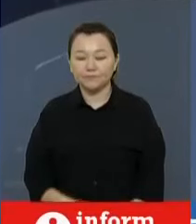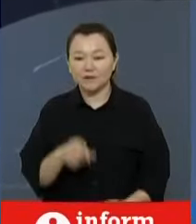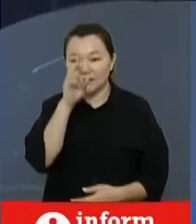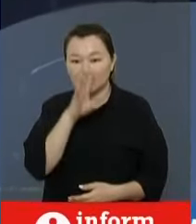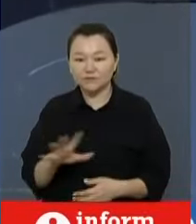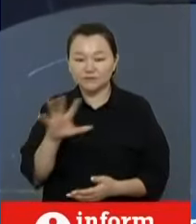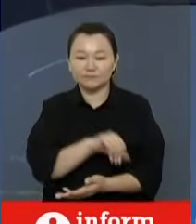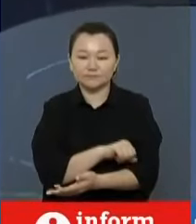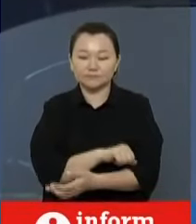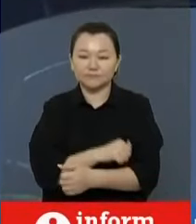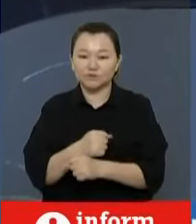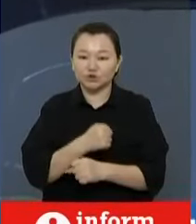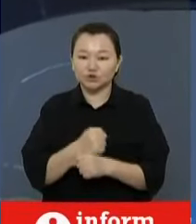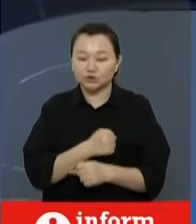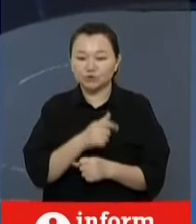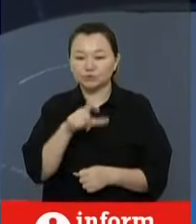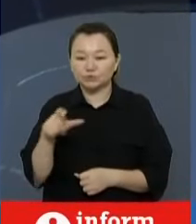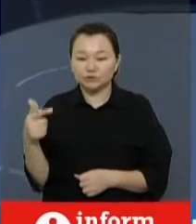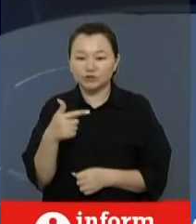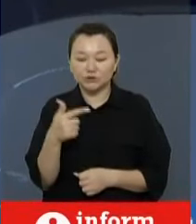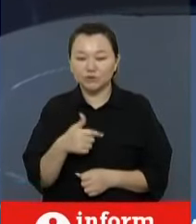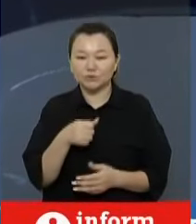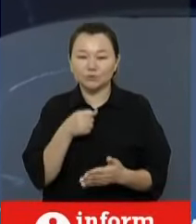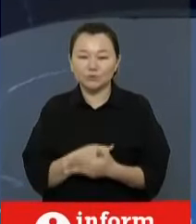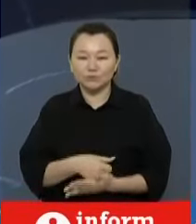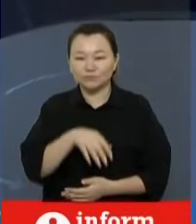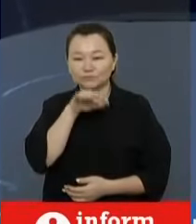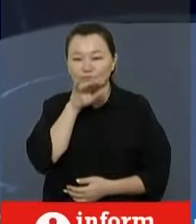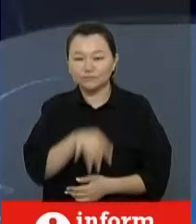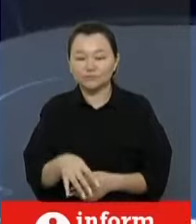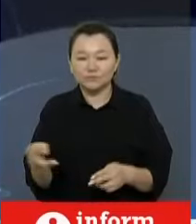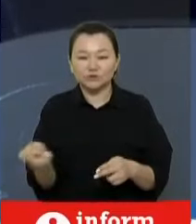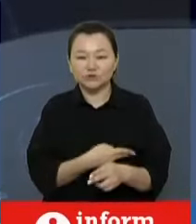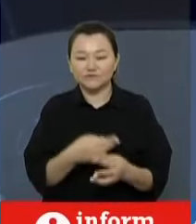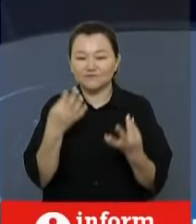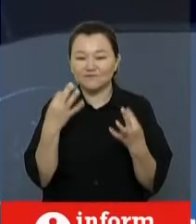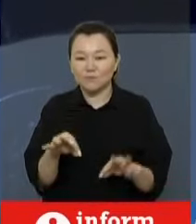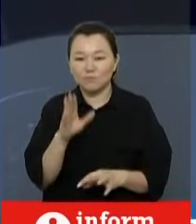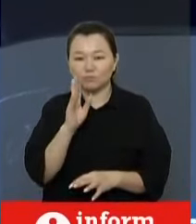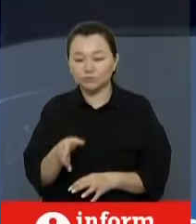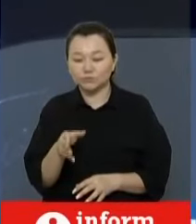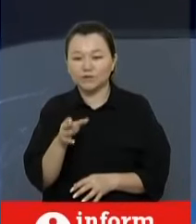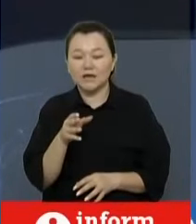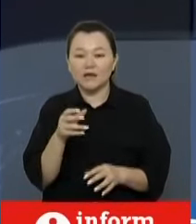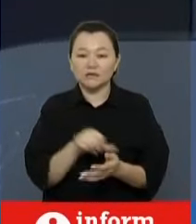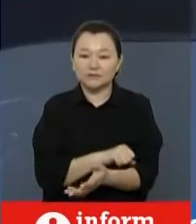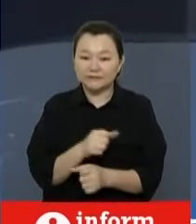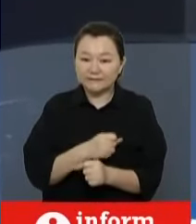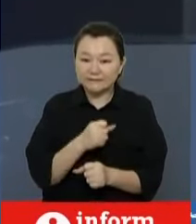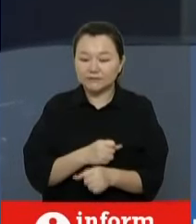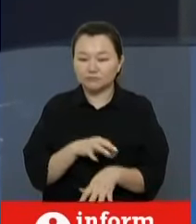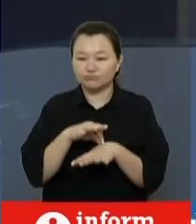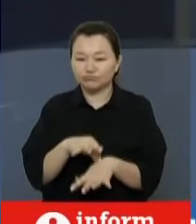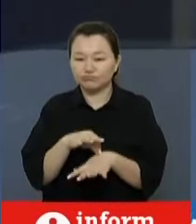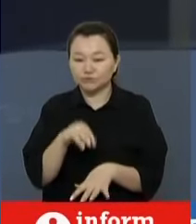Елімізде есірткі өндірумен айналысқан азаматтар өмір бойына бас бостандығынан айырылуы мүмкін. Есірткі жасап шығаратындар мен тасымалдайтындарға